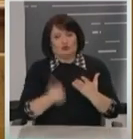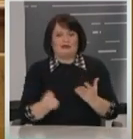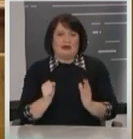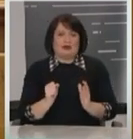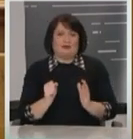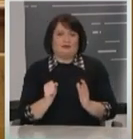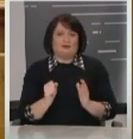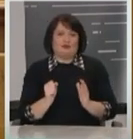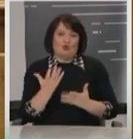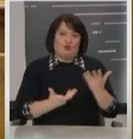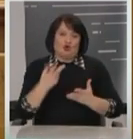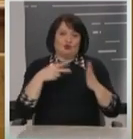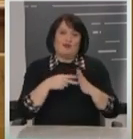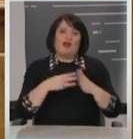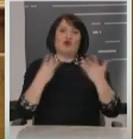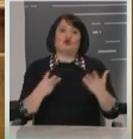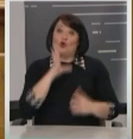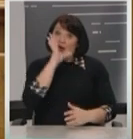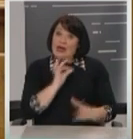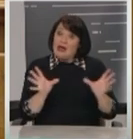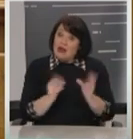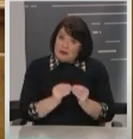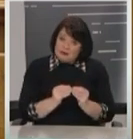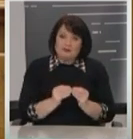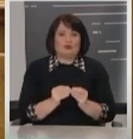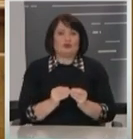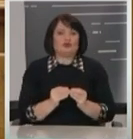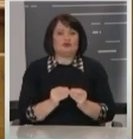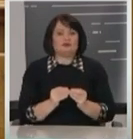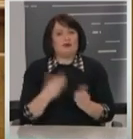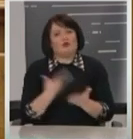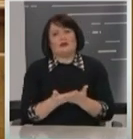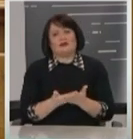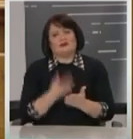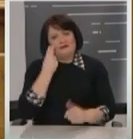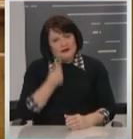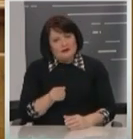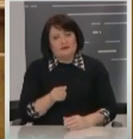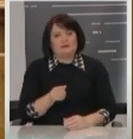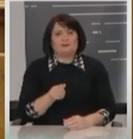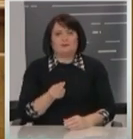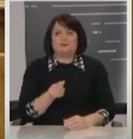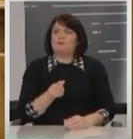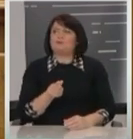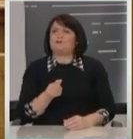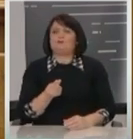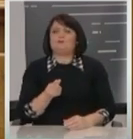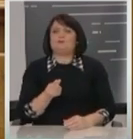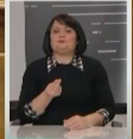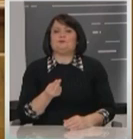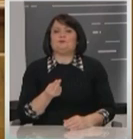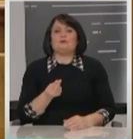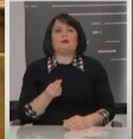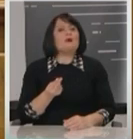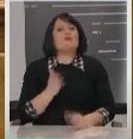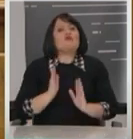είναι ένας ρεαλιστικός προϋπολογισμός και αυτό το αποδεικνύει και η δημοσιονομική πορεία της